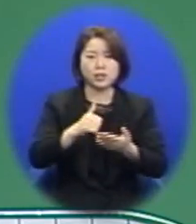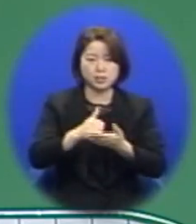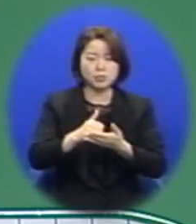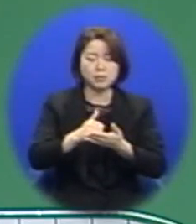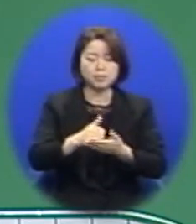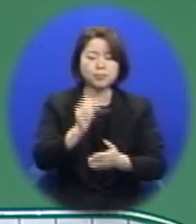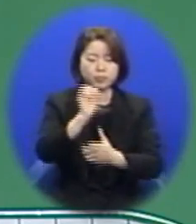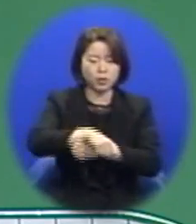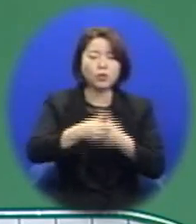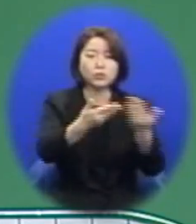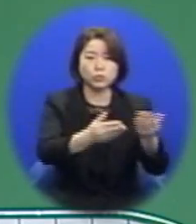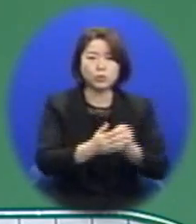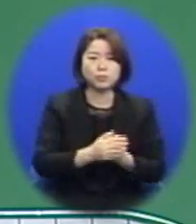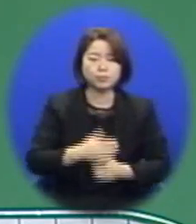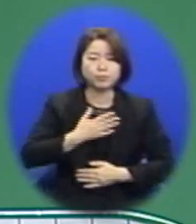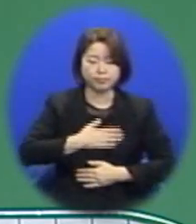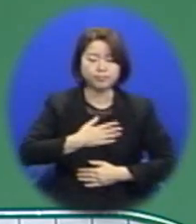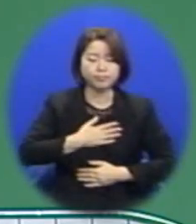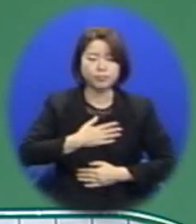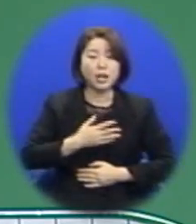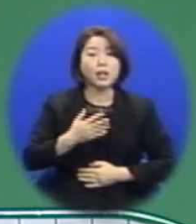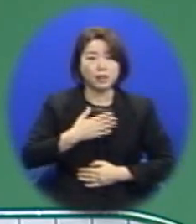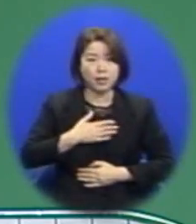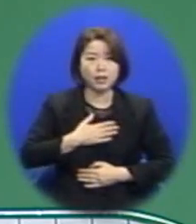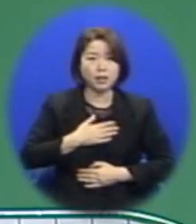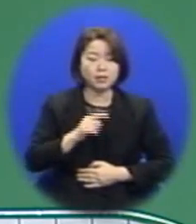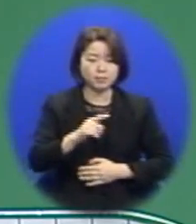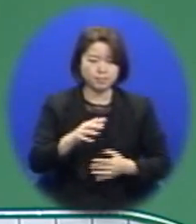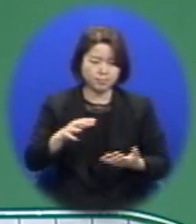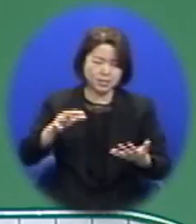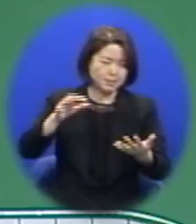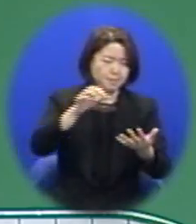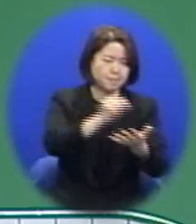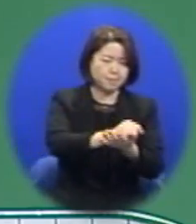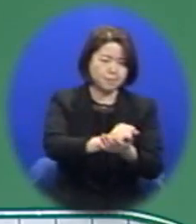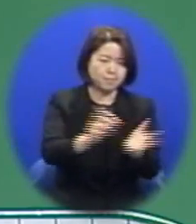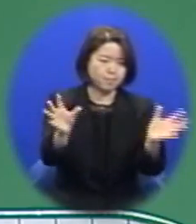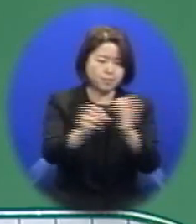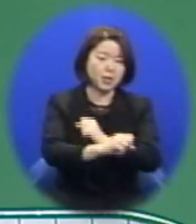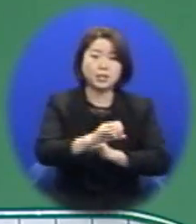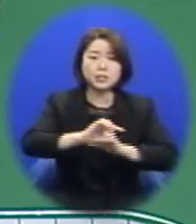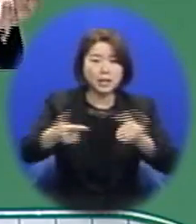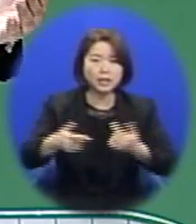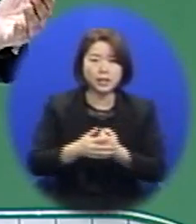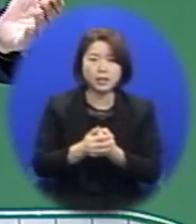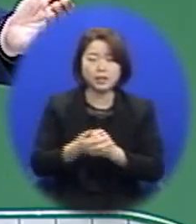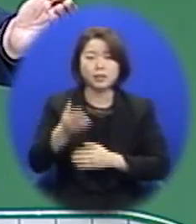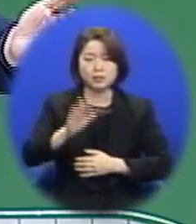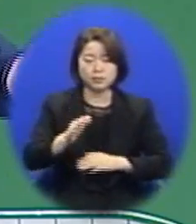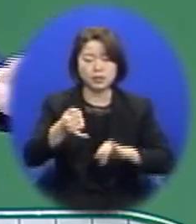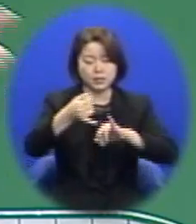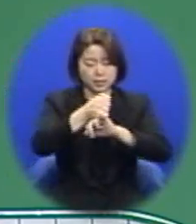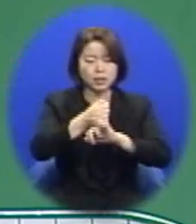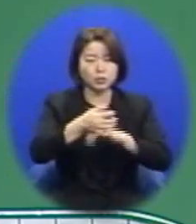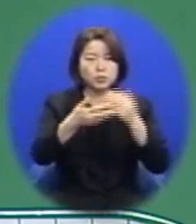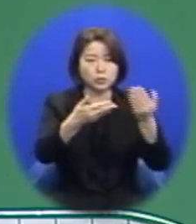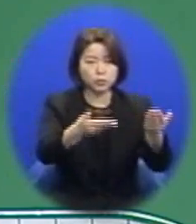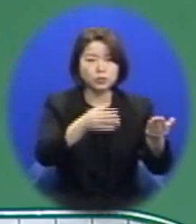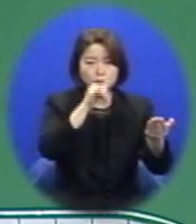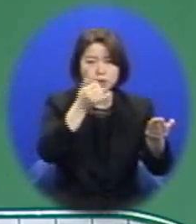들어주십니다. 그래, 그러면 내가 멸하진 않겠다. 그래, 내가 약속한 거니까 가나안